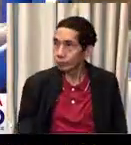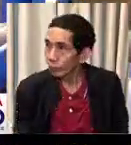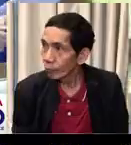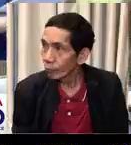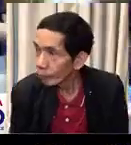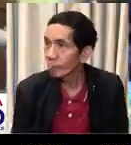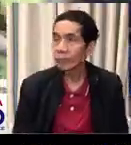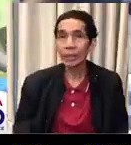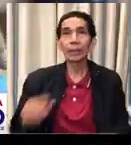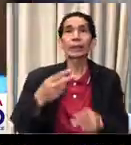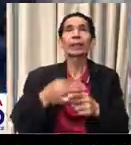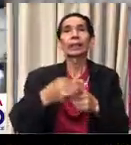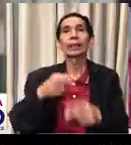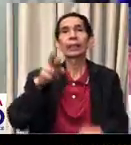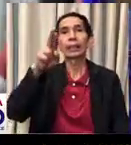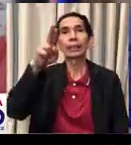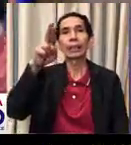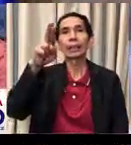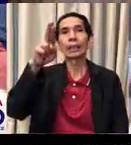Name, Richard Marinda.